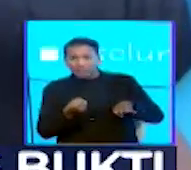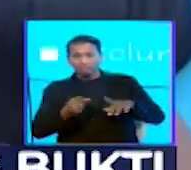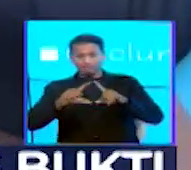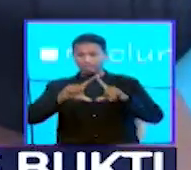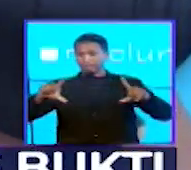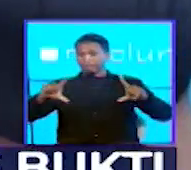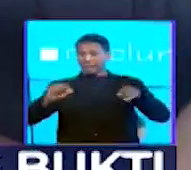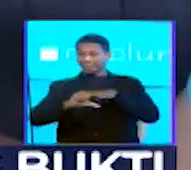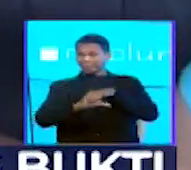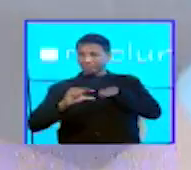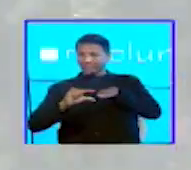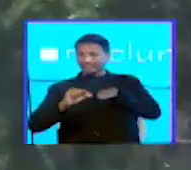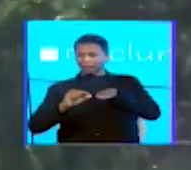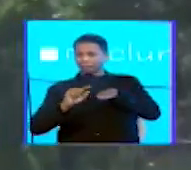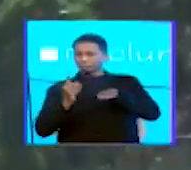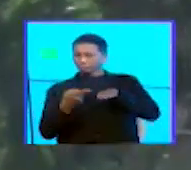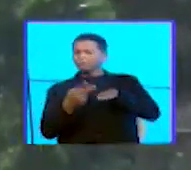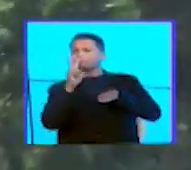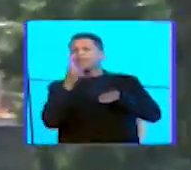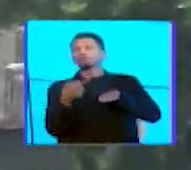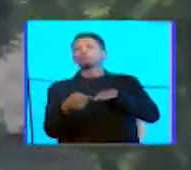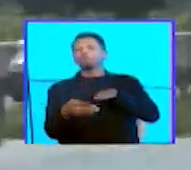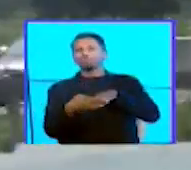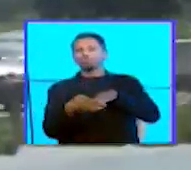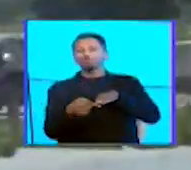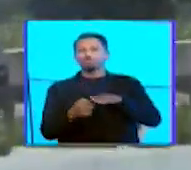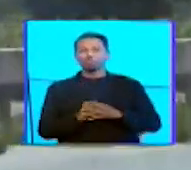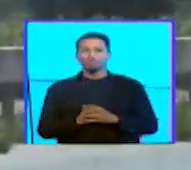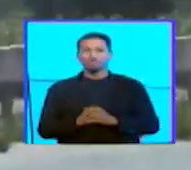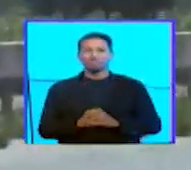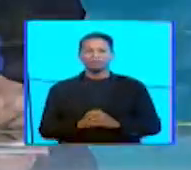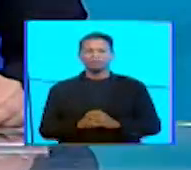yang diduga fiktif. Dari Probolinggo, Jawa Timur, Hana Purwadi melaporkan.